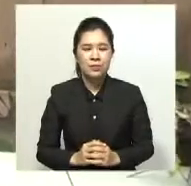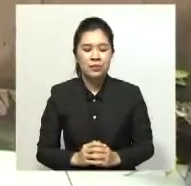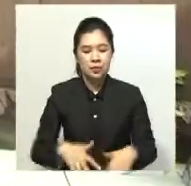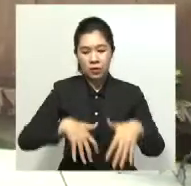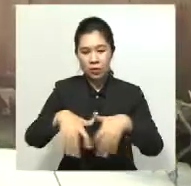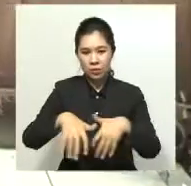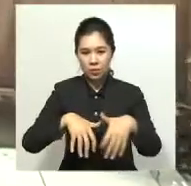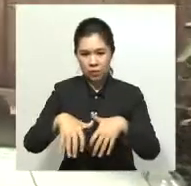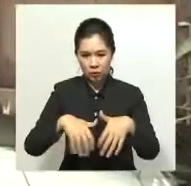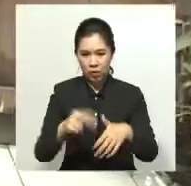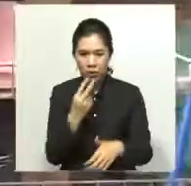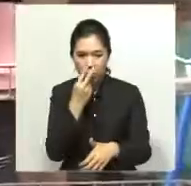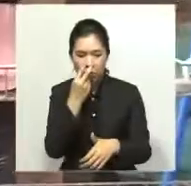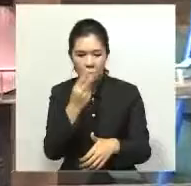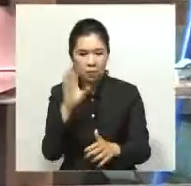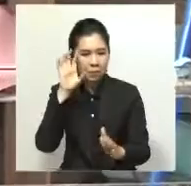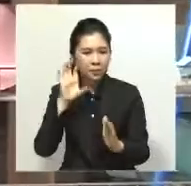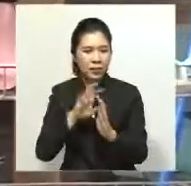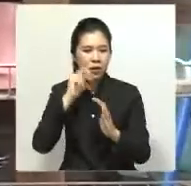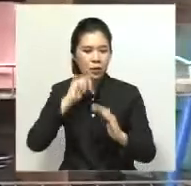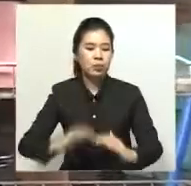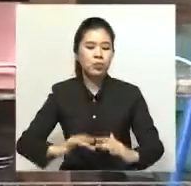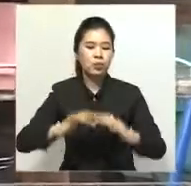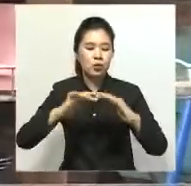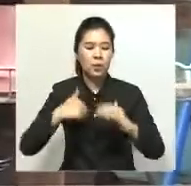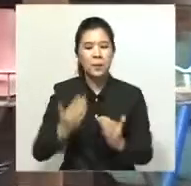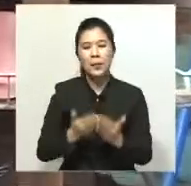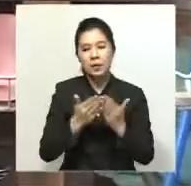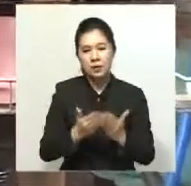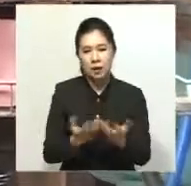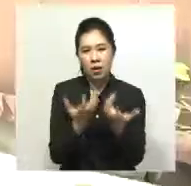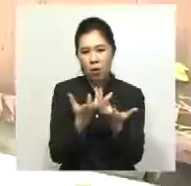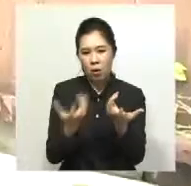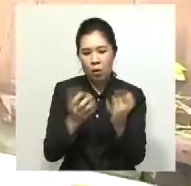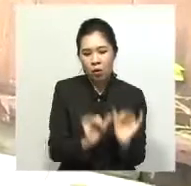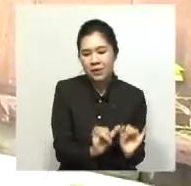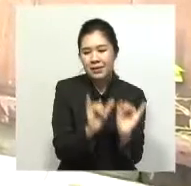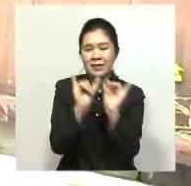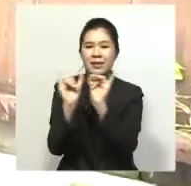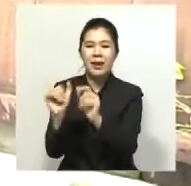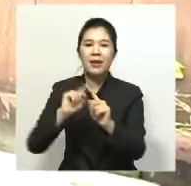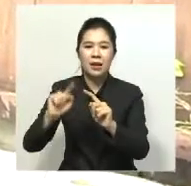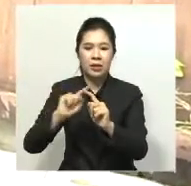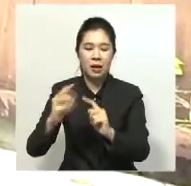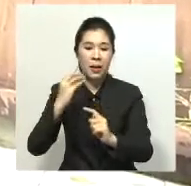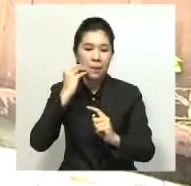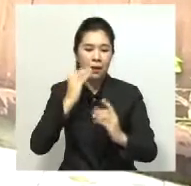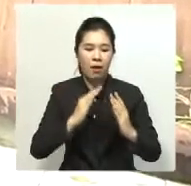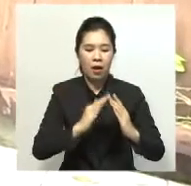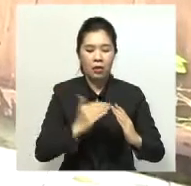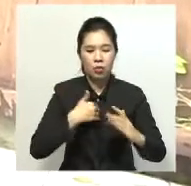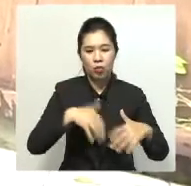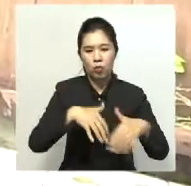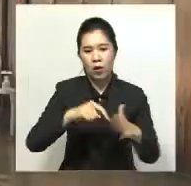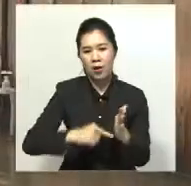ชนยังมีร่องรอยของน้ำท่วมเรือที่ใช้สัญจรไปมาและสิ่งของที่ยกหนีขึ้นที่สูงแต่บางบ้านประชาชนก็ท